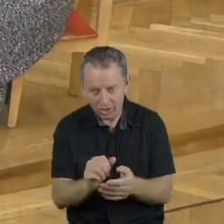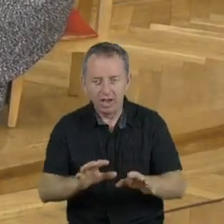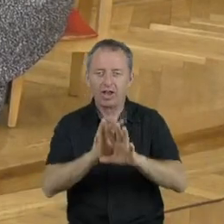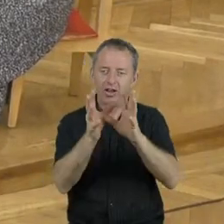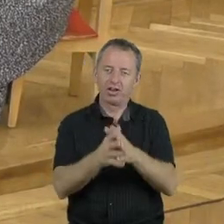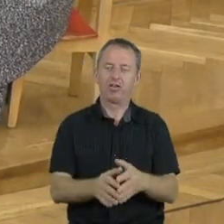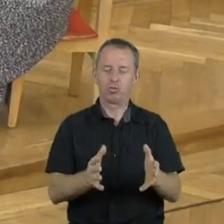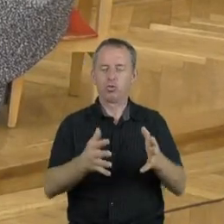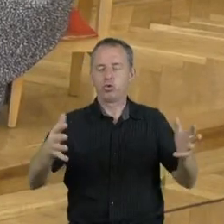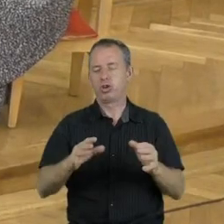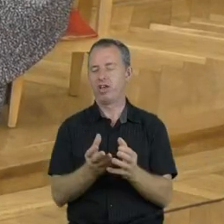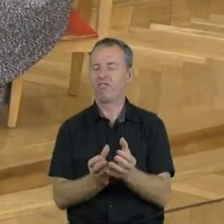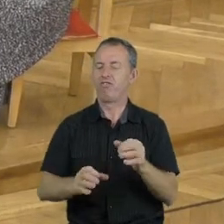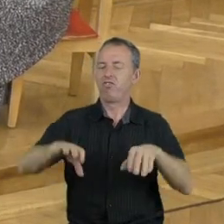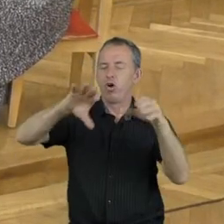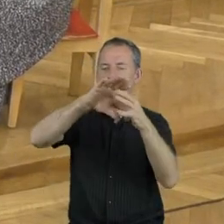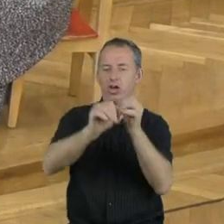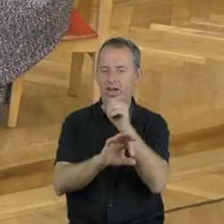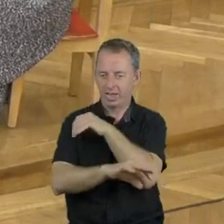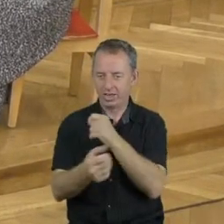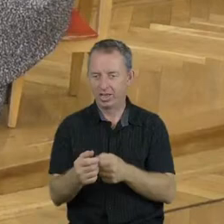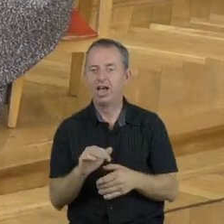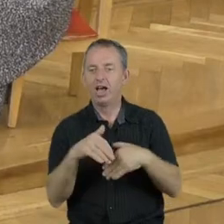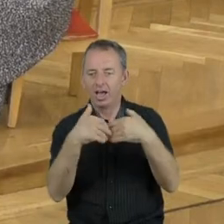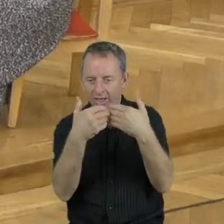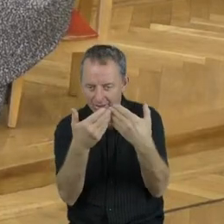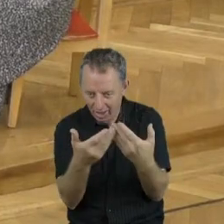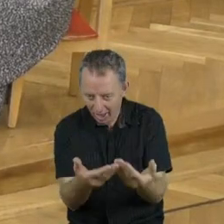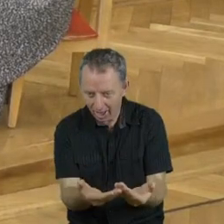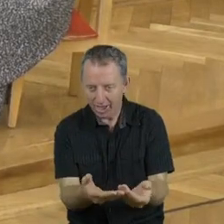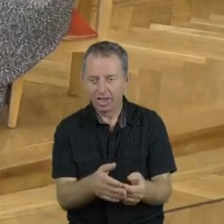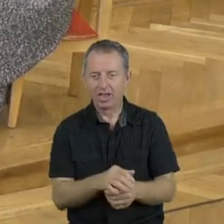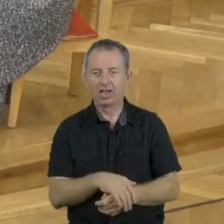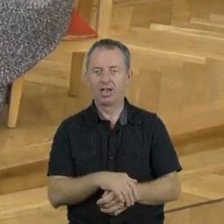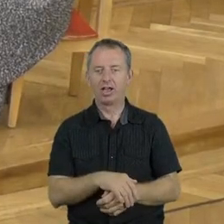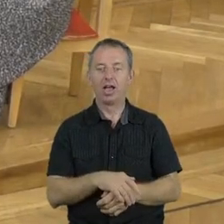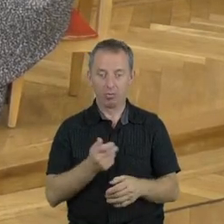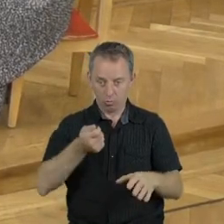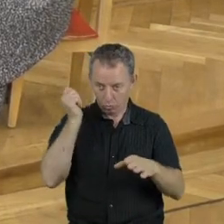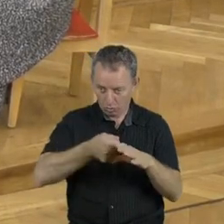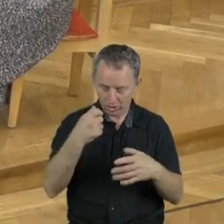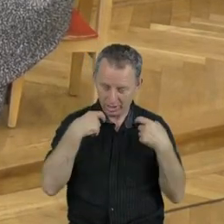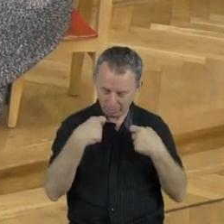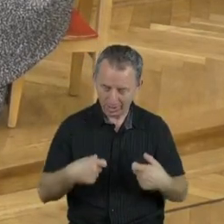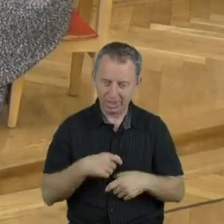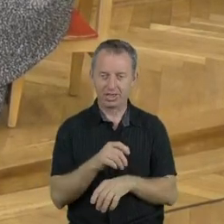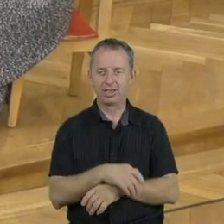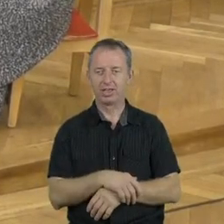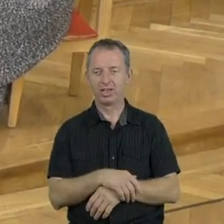duży worek. Dał mu do plecaczka młotek,